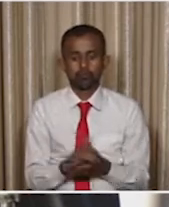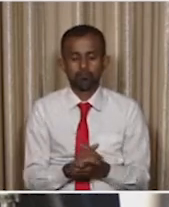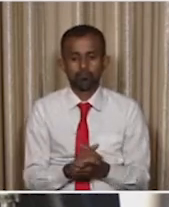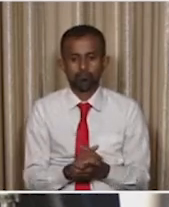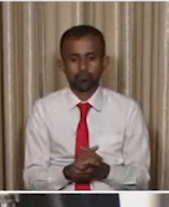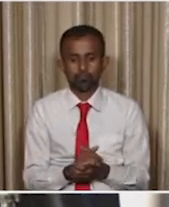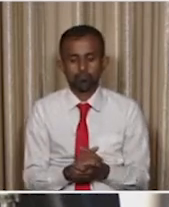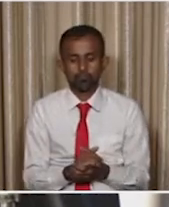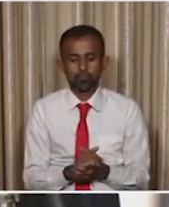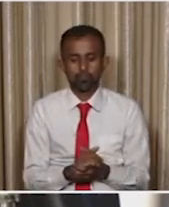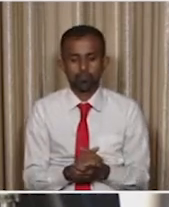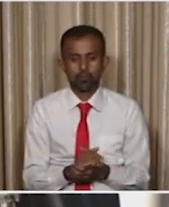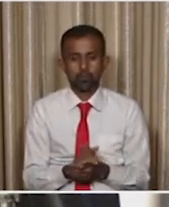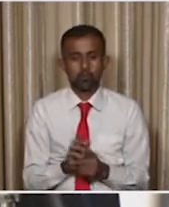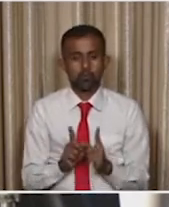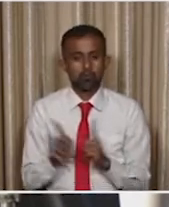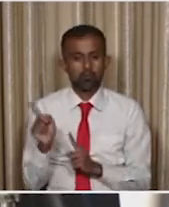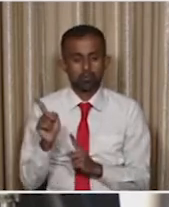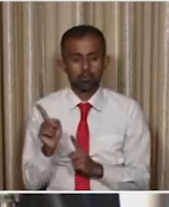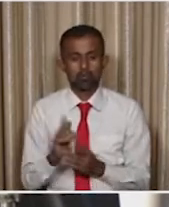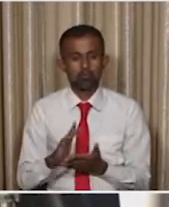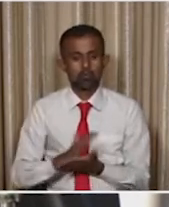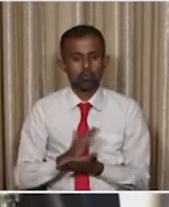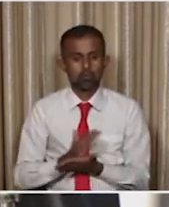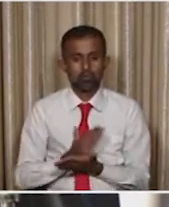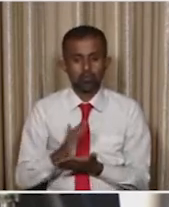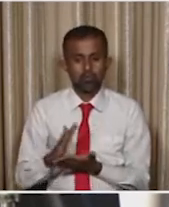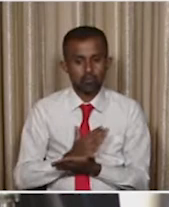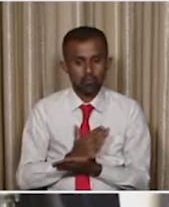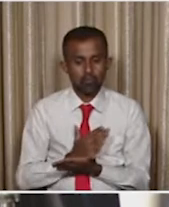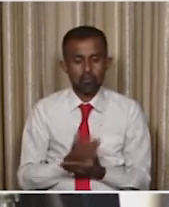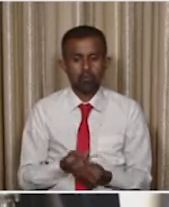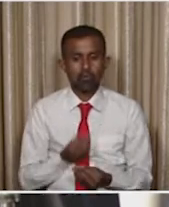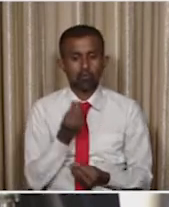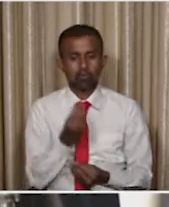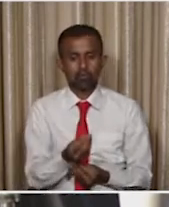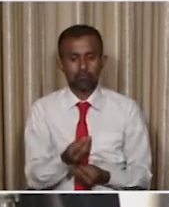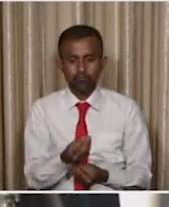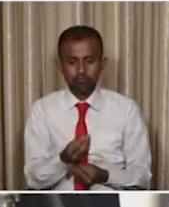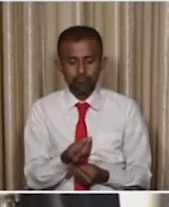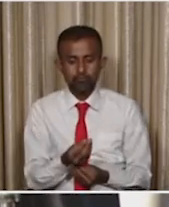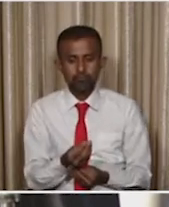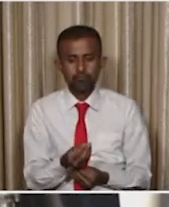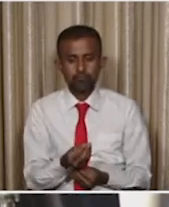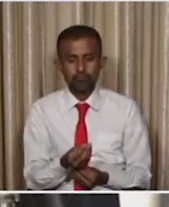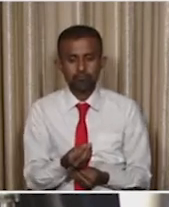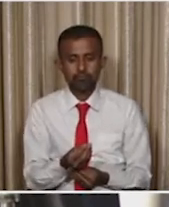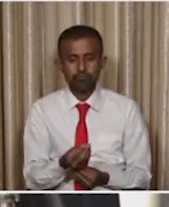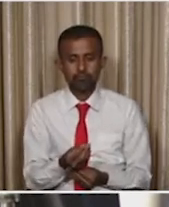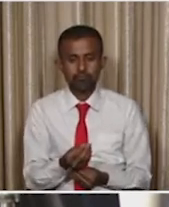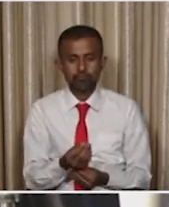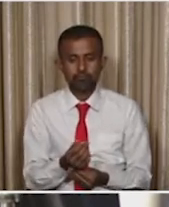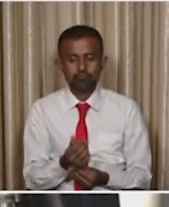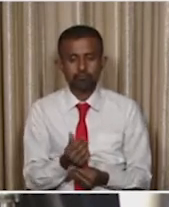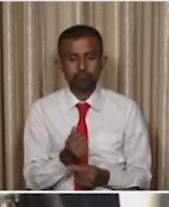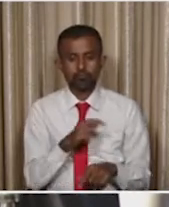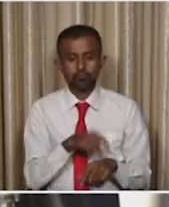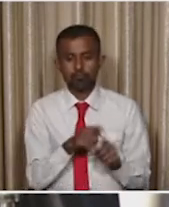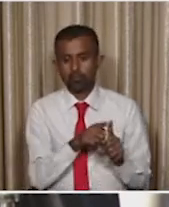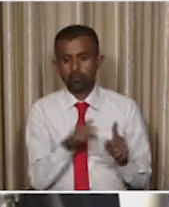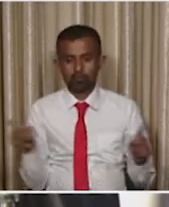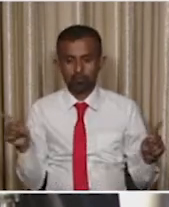முன்னுதாரணமாக பார்த்துக் கொண்டும் கூட அந்த போர் முடிந்து அந்த போர் முடிந்து 75 ஆண்டுகளுக்குப் பிறகு இன்று இந்த சட்டமூலம் இங்கே